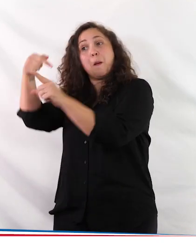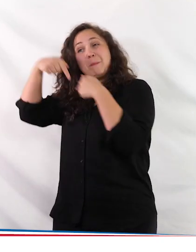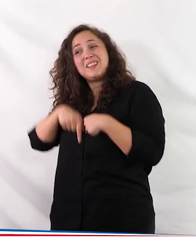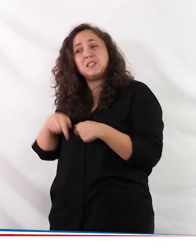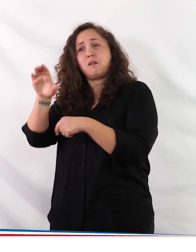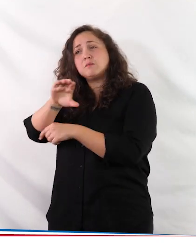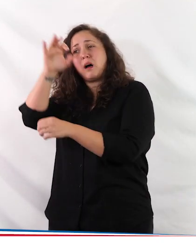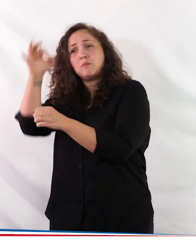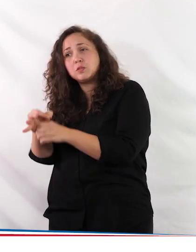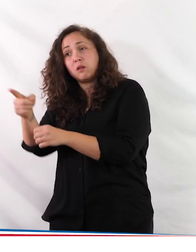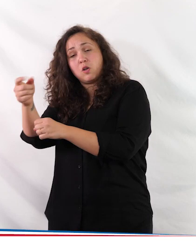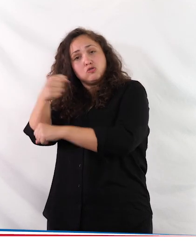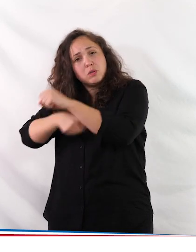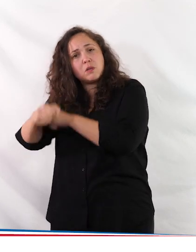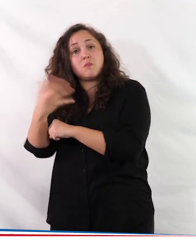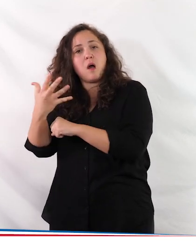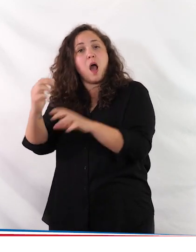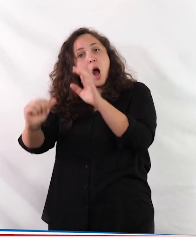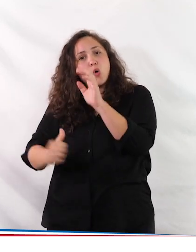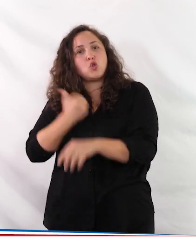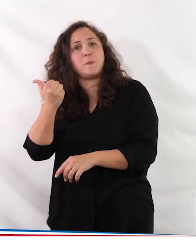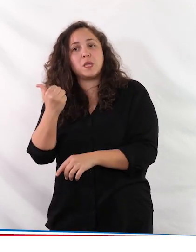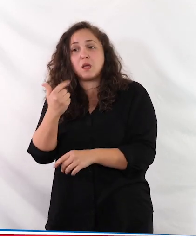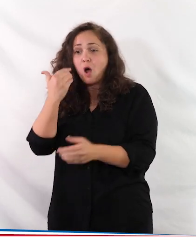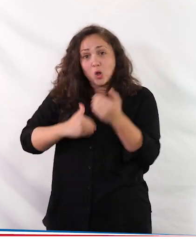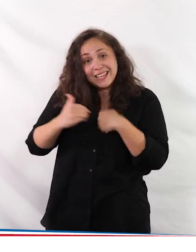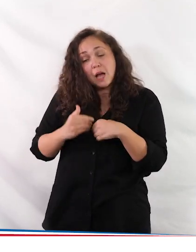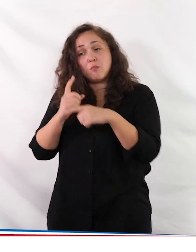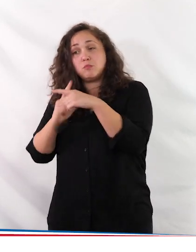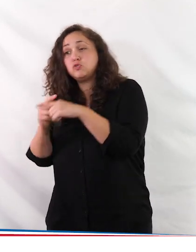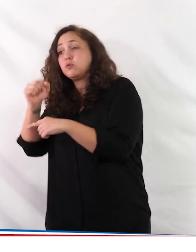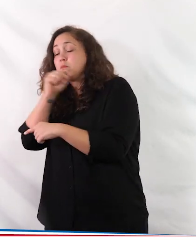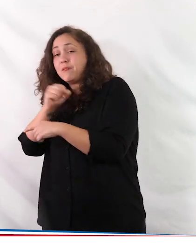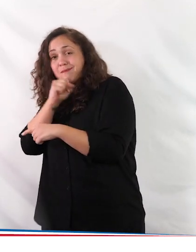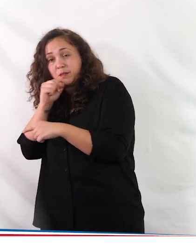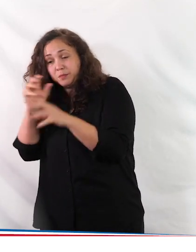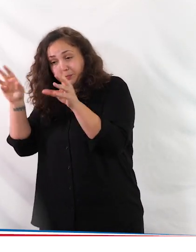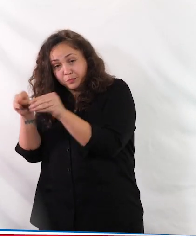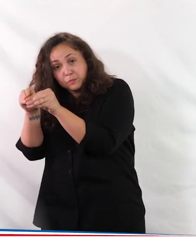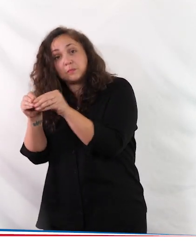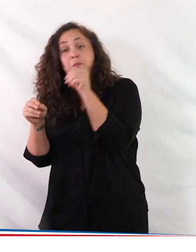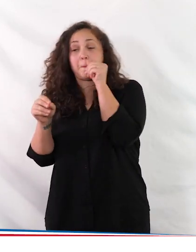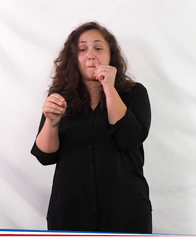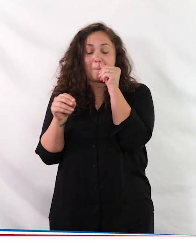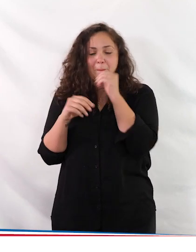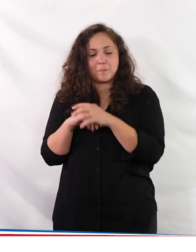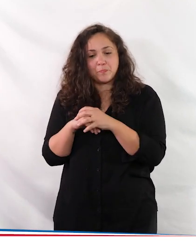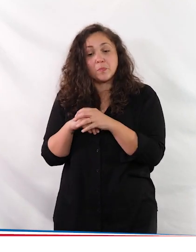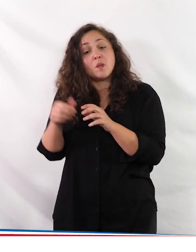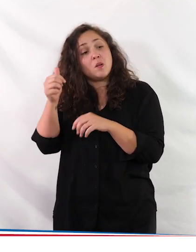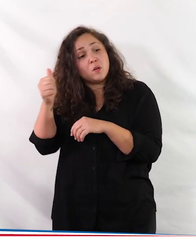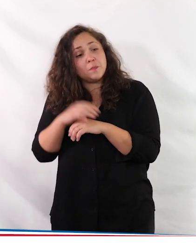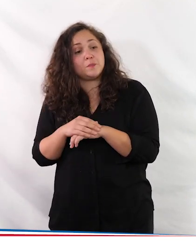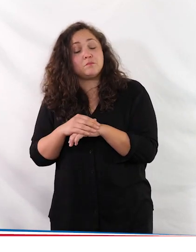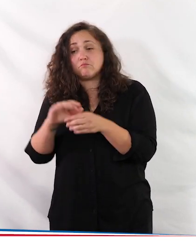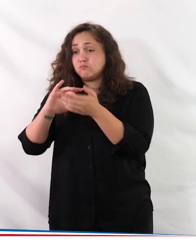un ministre de plein exercice, un ministre d'État chargé de l'autonomie pour le grand âge et le handicap qui impulsera